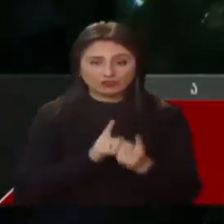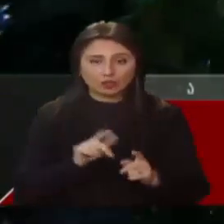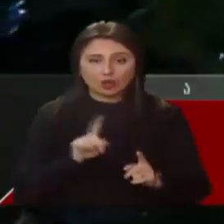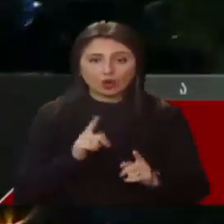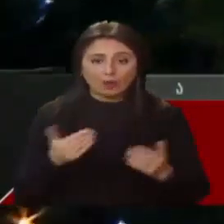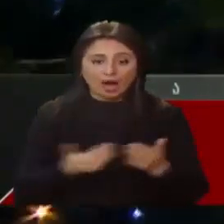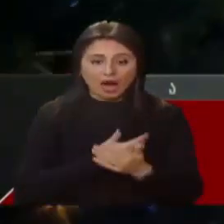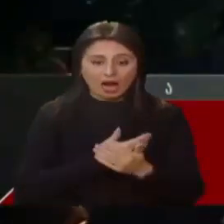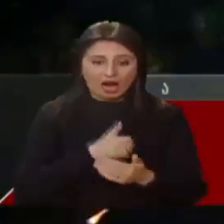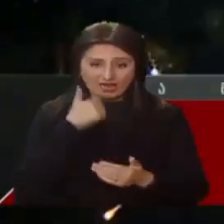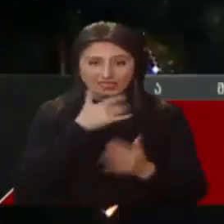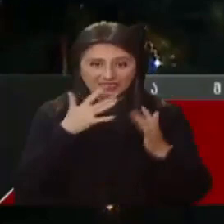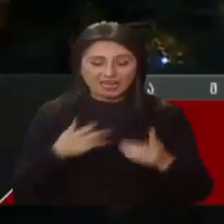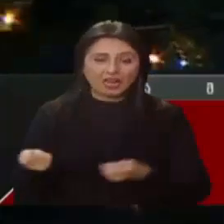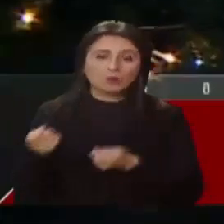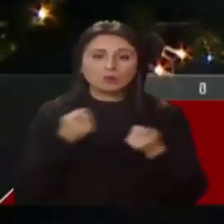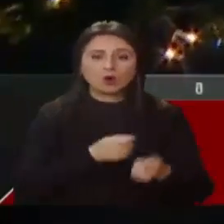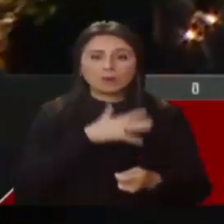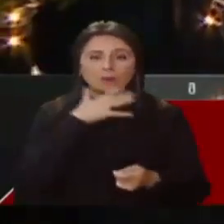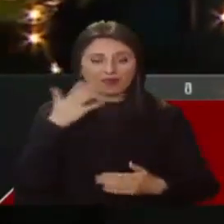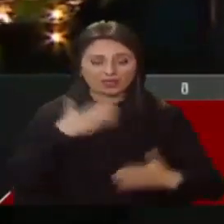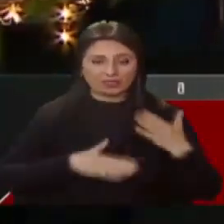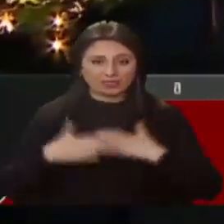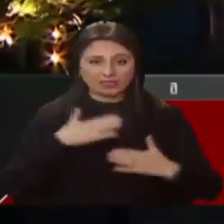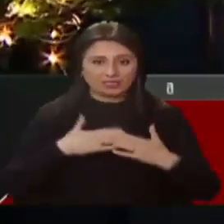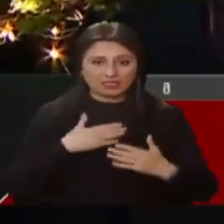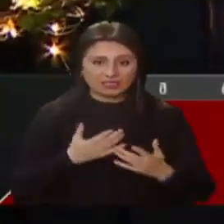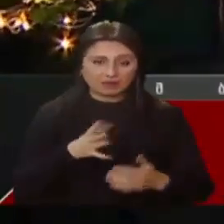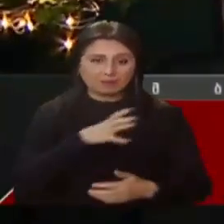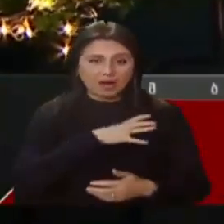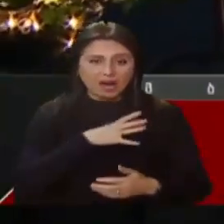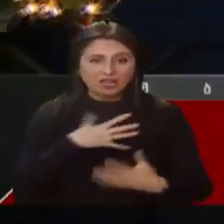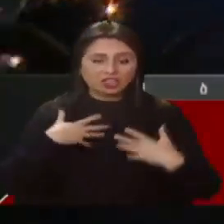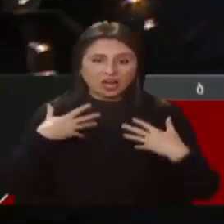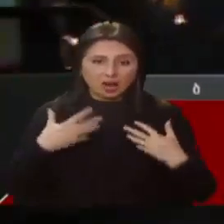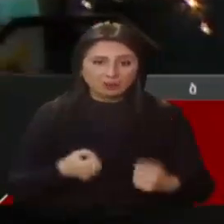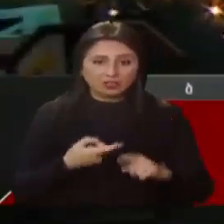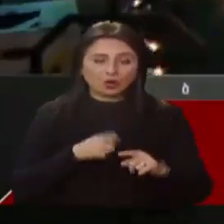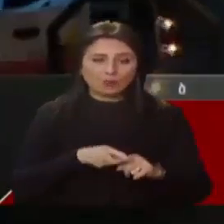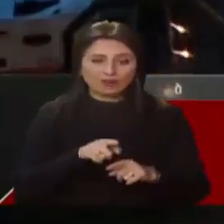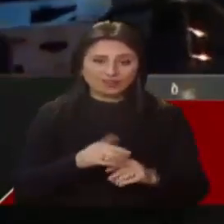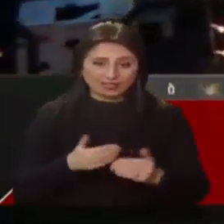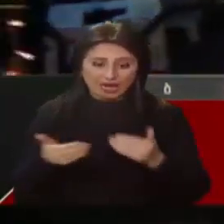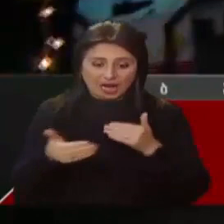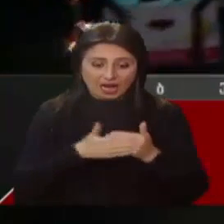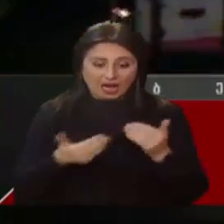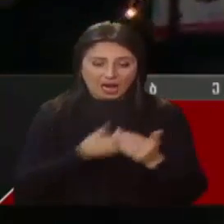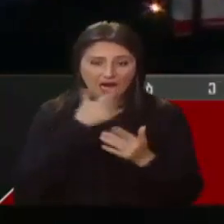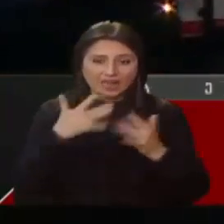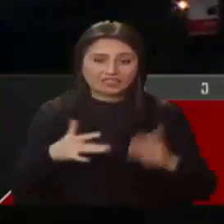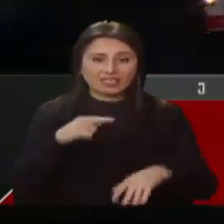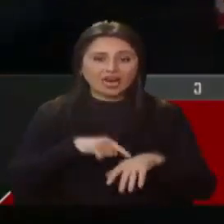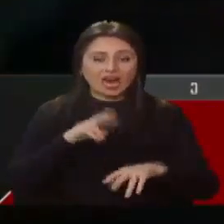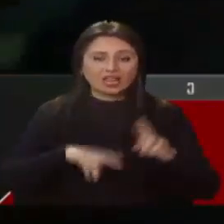რომ ახალმა წელმა მოგიტანოს ბევრი სიხარული, ხვავი, ბარაკა და ჯანმრთელობა. სწორედ ამიტომ წინა საახალწლო